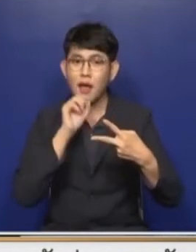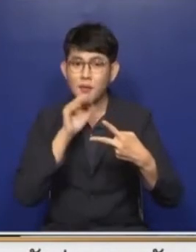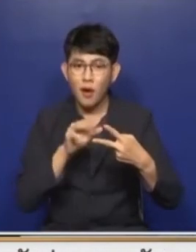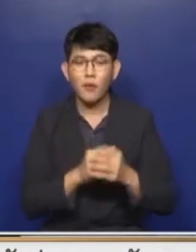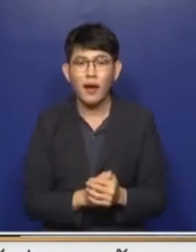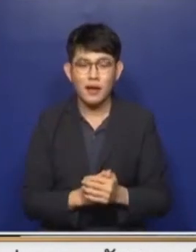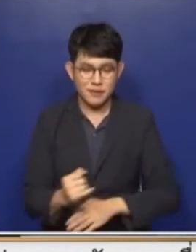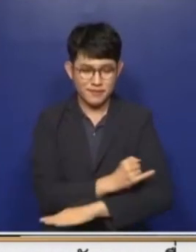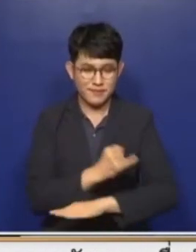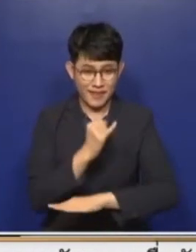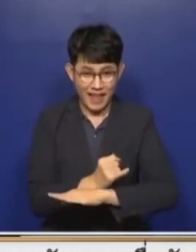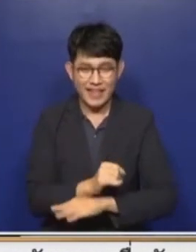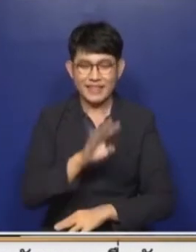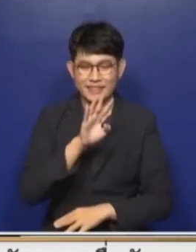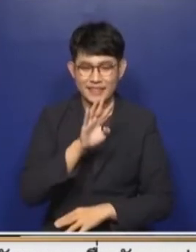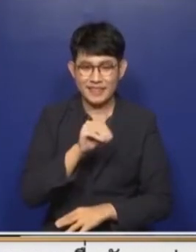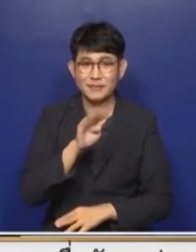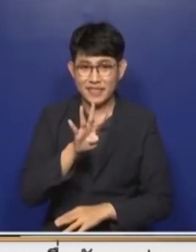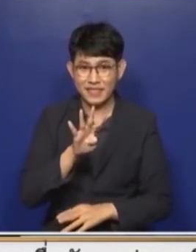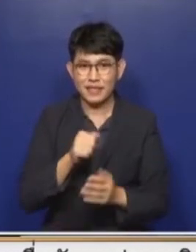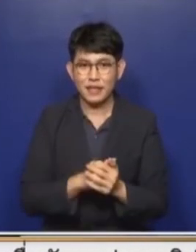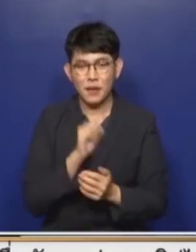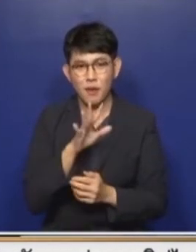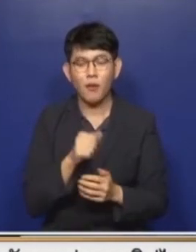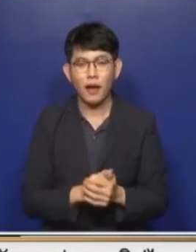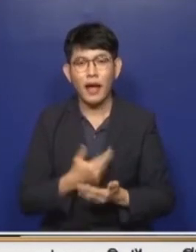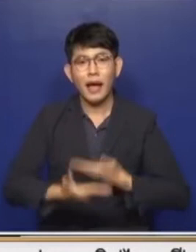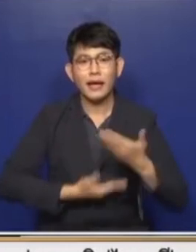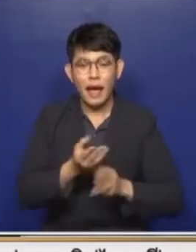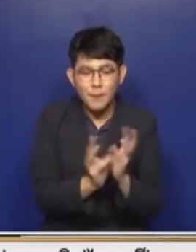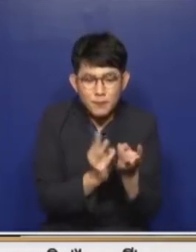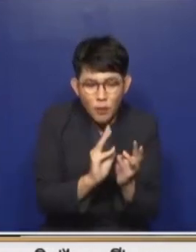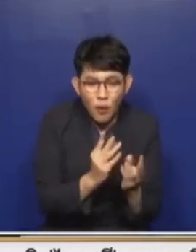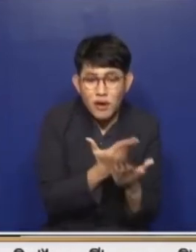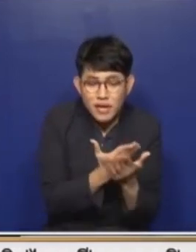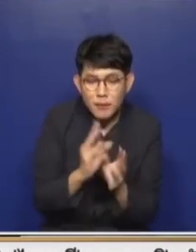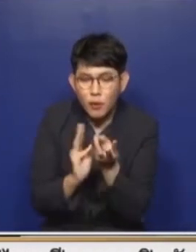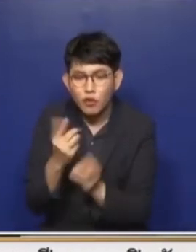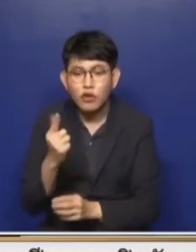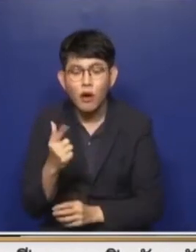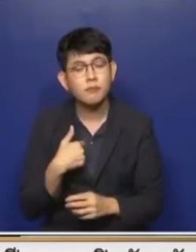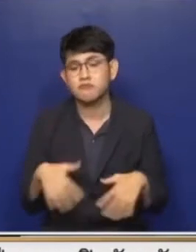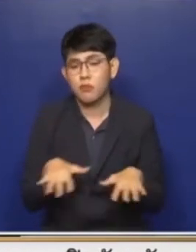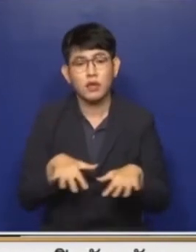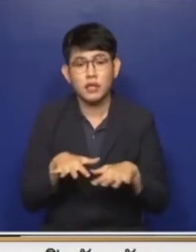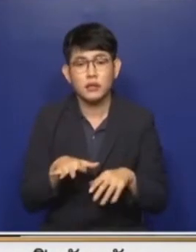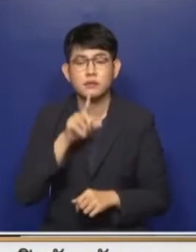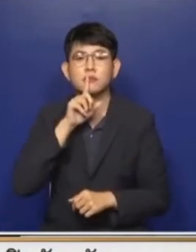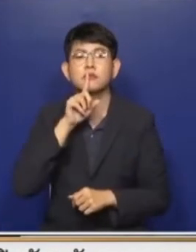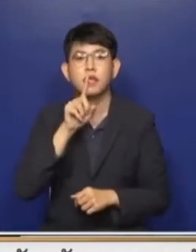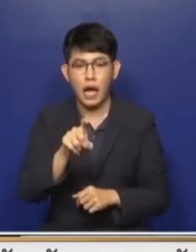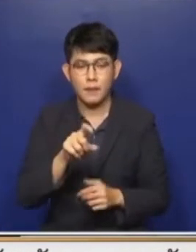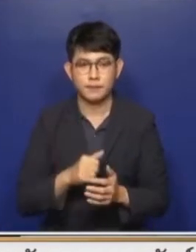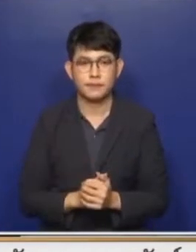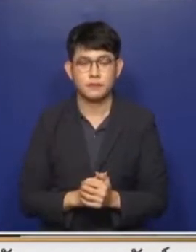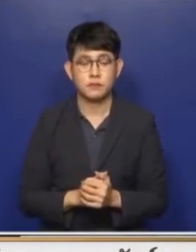44 แลงและการให้เปิดทางให้ขายพงเงินผลทคำนั้นเป็เรื่องปกติทฉถามกบเขาว่า